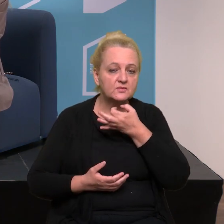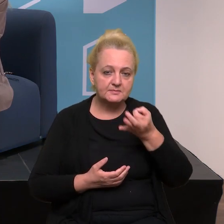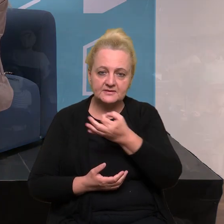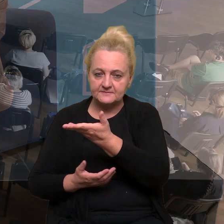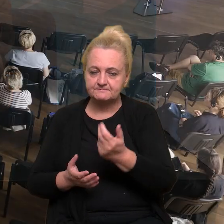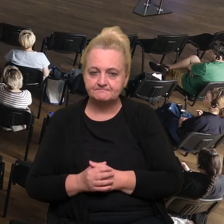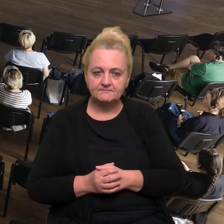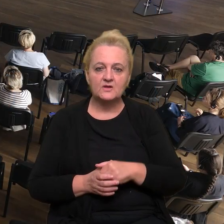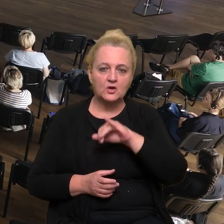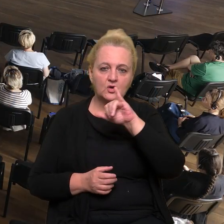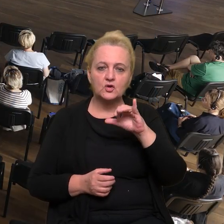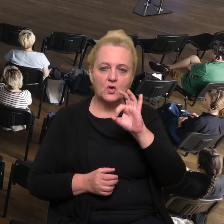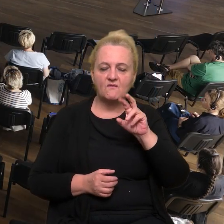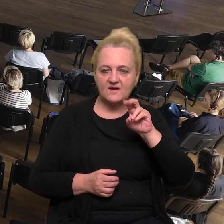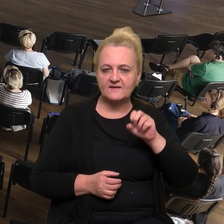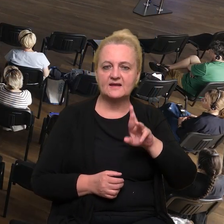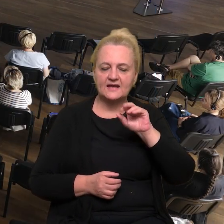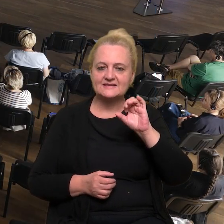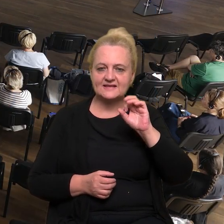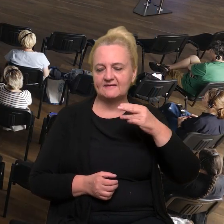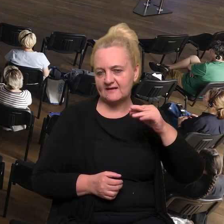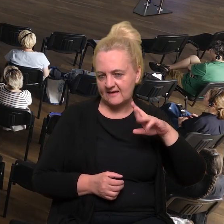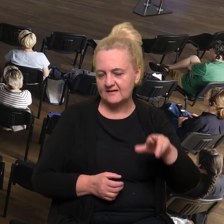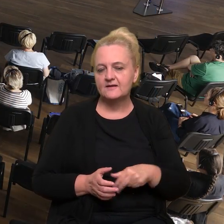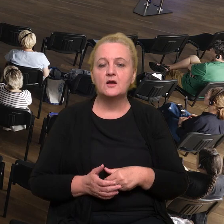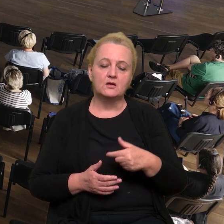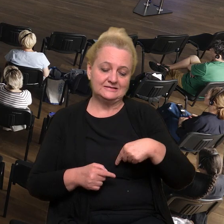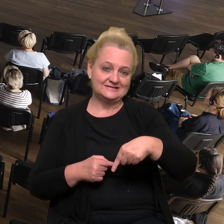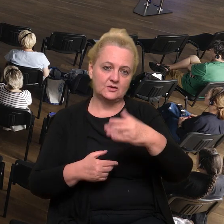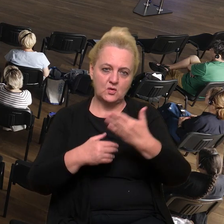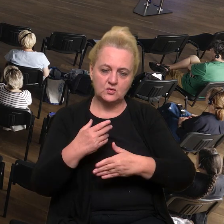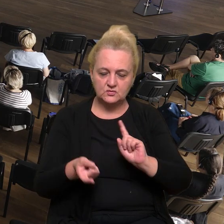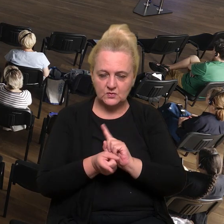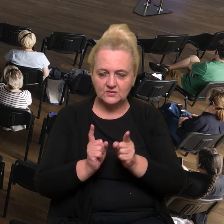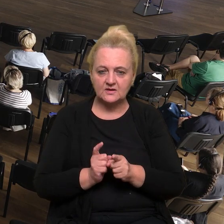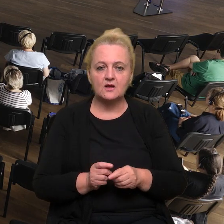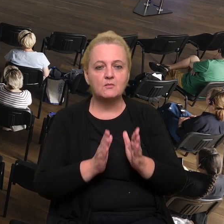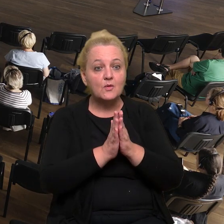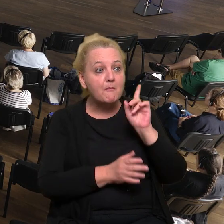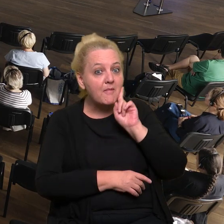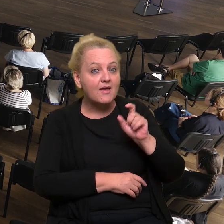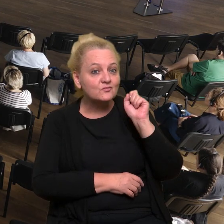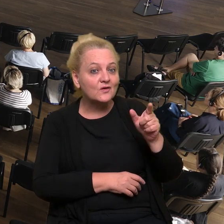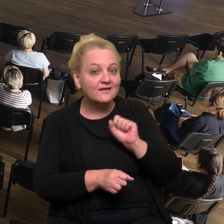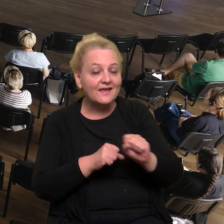pytania do Jovany Reisinga? Bo powoli się zbliżamy do końca spotkania. Proszę, mężczyzna.